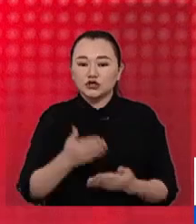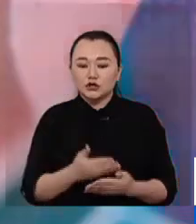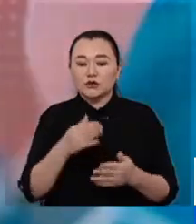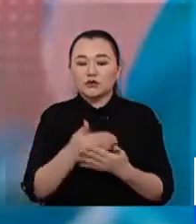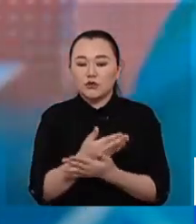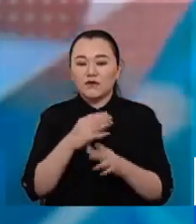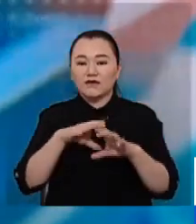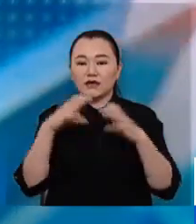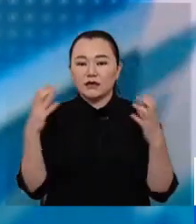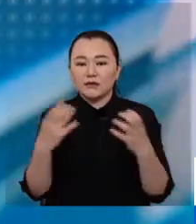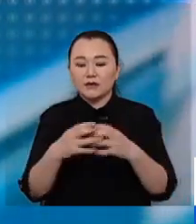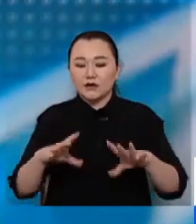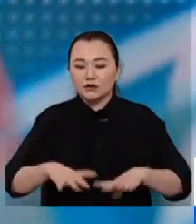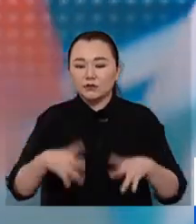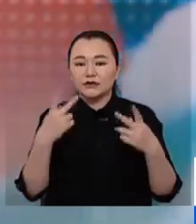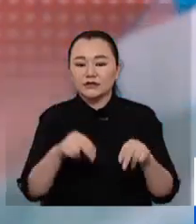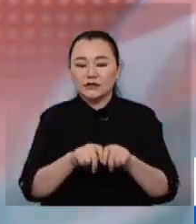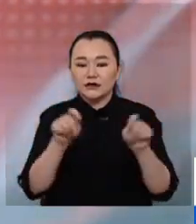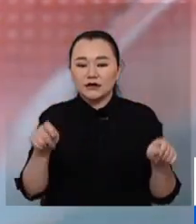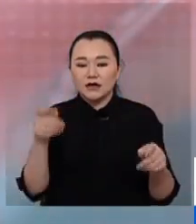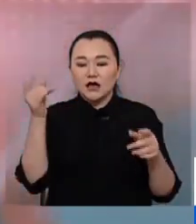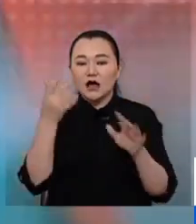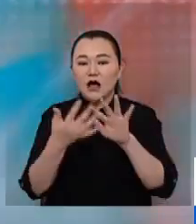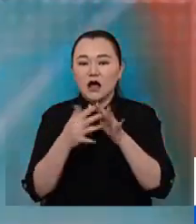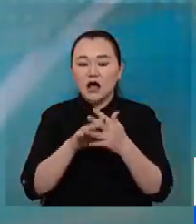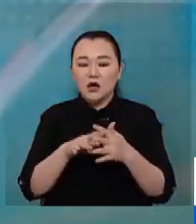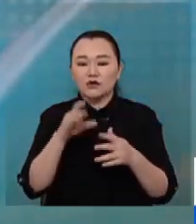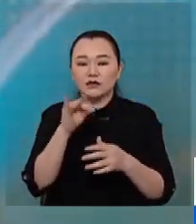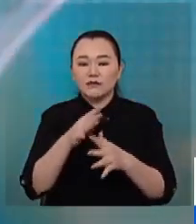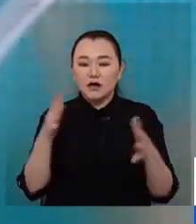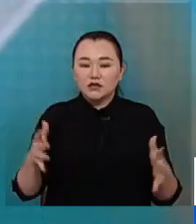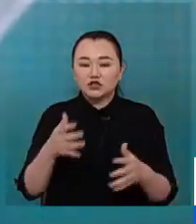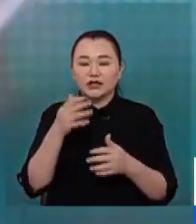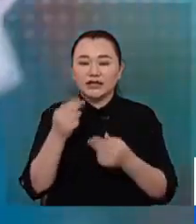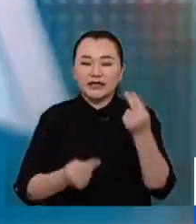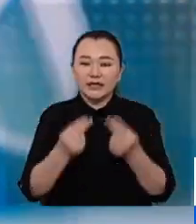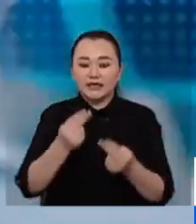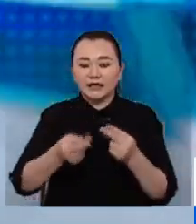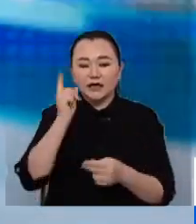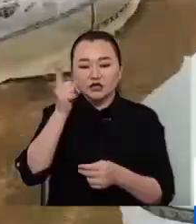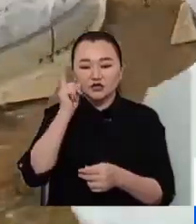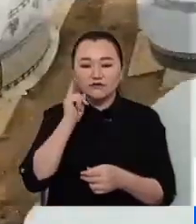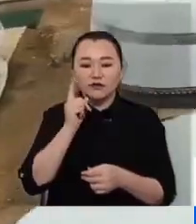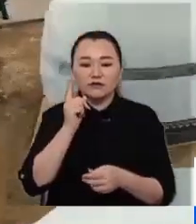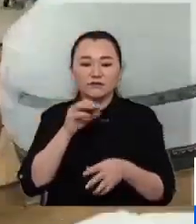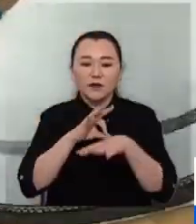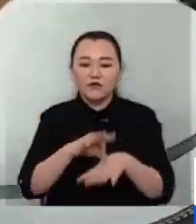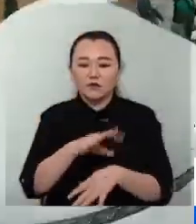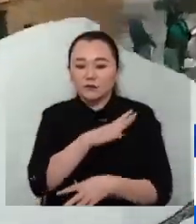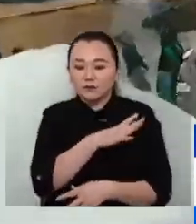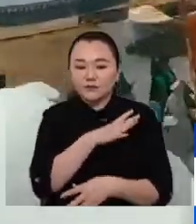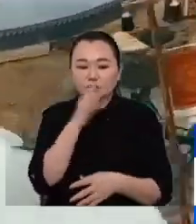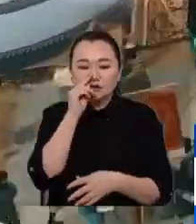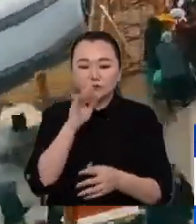новый ипподром, на котором развернулся этно-аул и прошли большие игры кочевников.